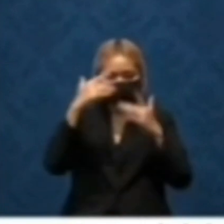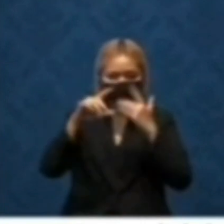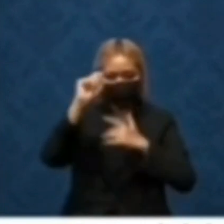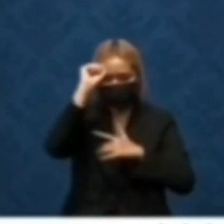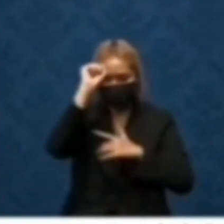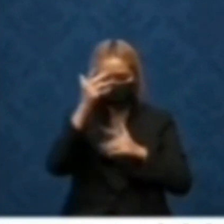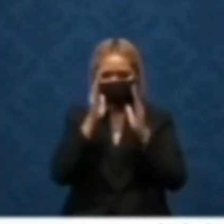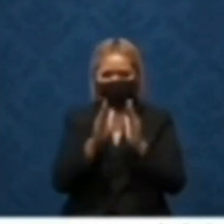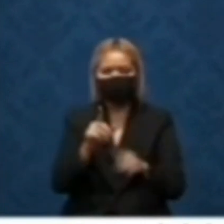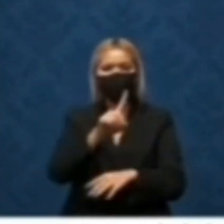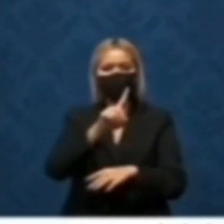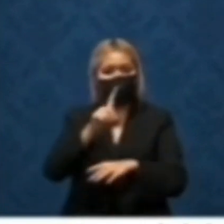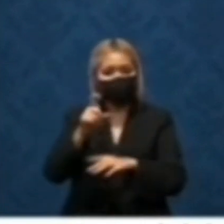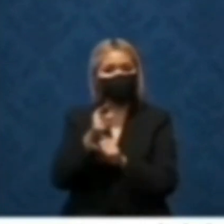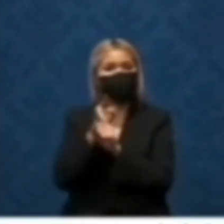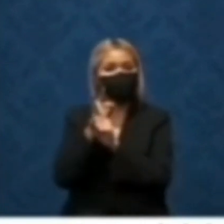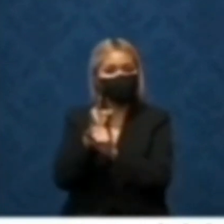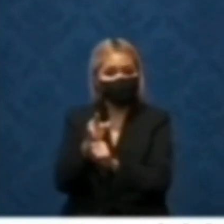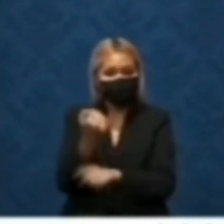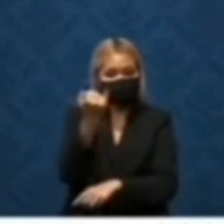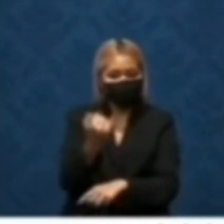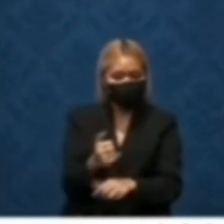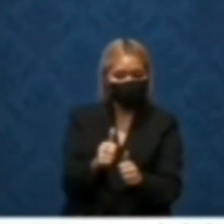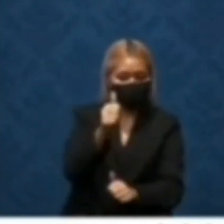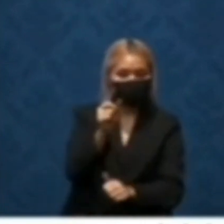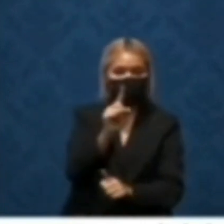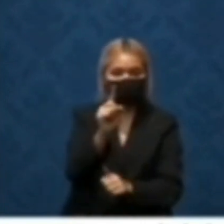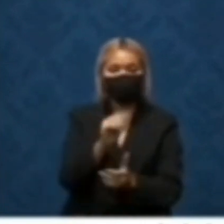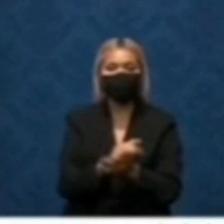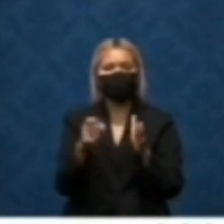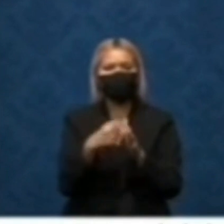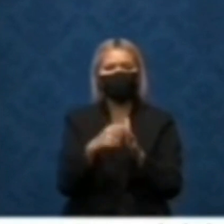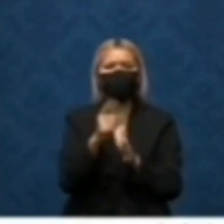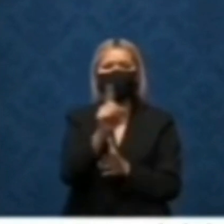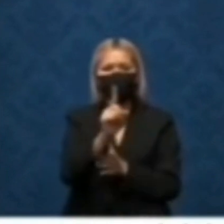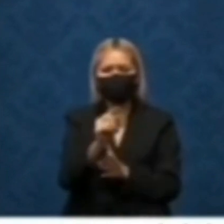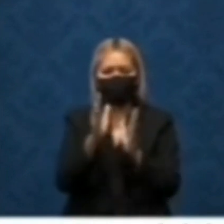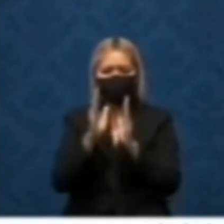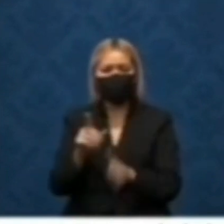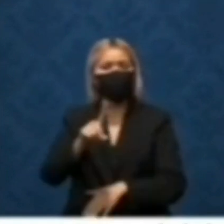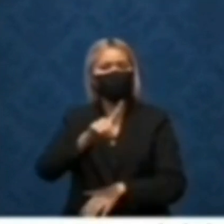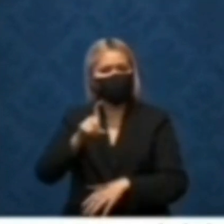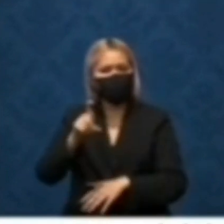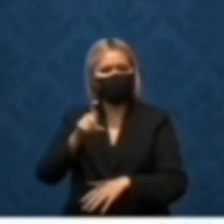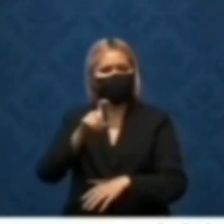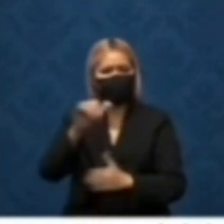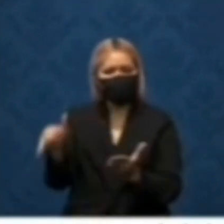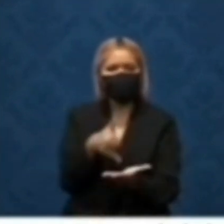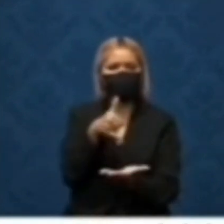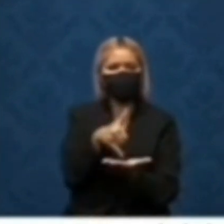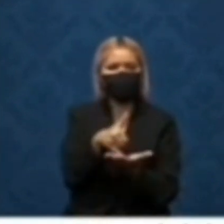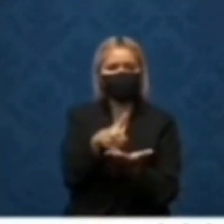นร้อยคนตามข้อมูลที่มีการแพ้ชนะกันเพราะเหตุใดร้อยท่านนั้นท่านไม่ถึงยืนแถลงทีละ